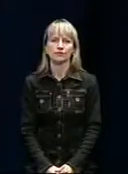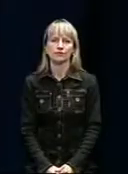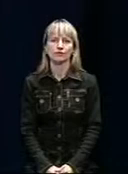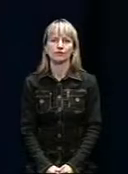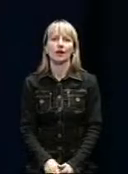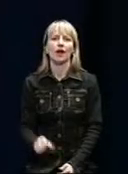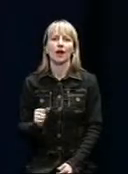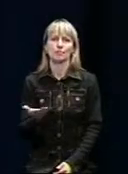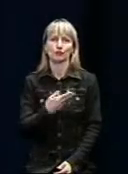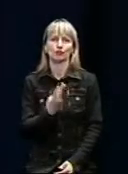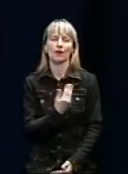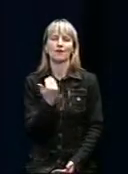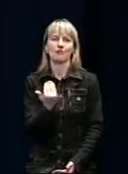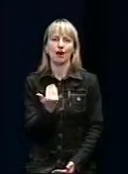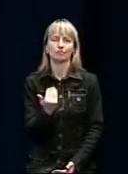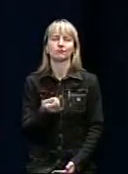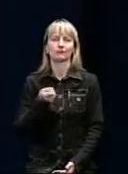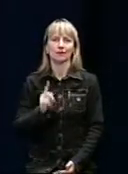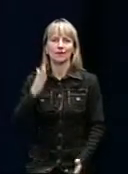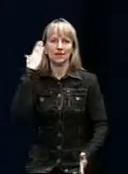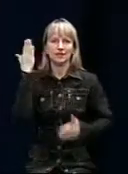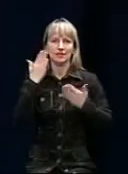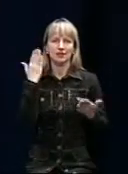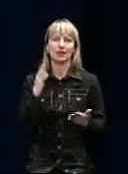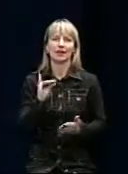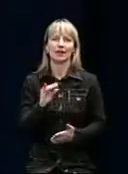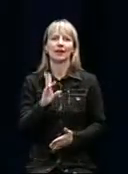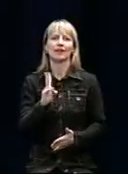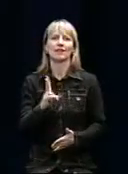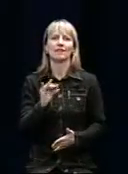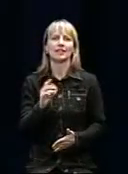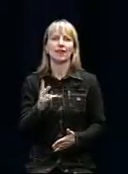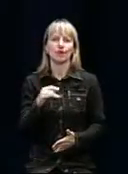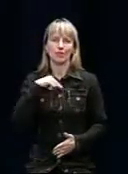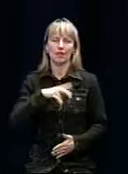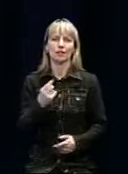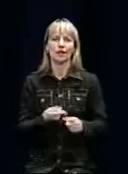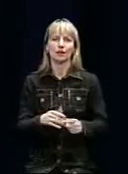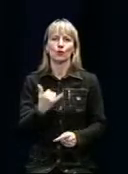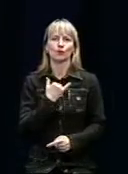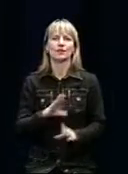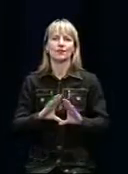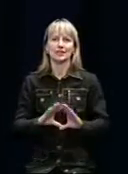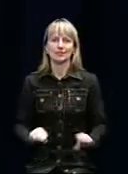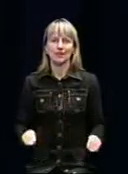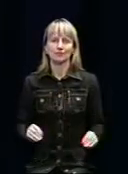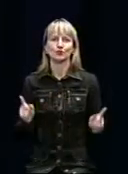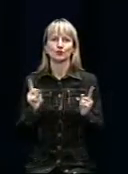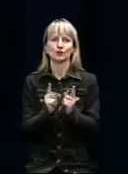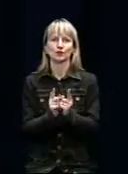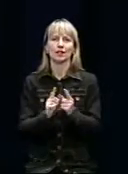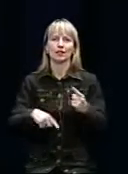Ну а ми бажаємо вам по-справжньому веселого і квітневого настрою. На цьому у нас все.